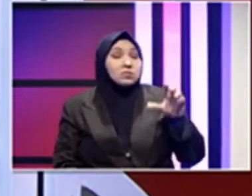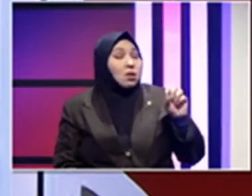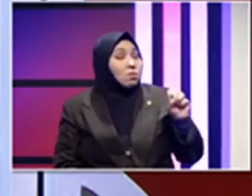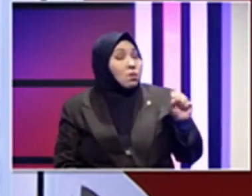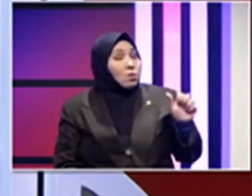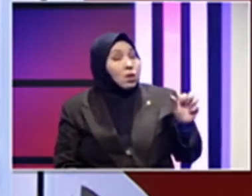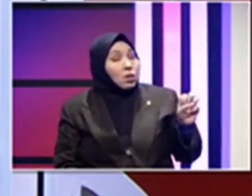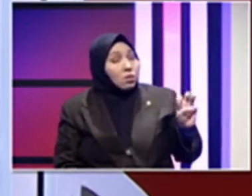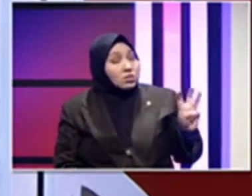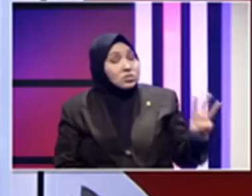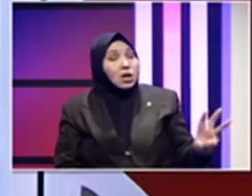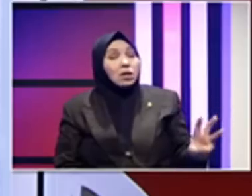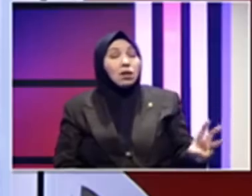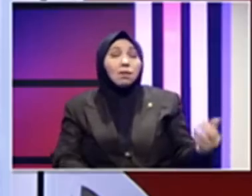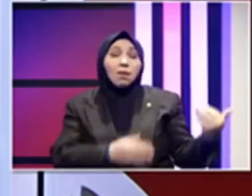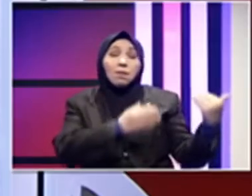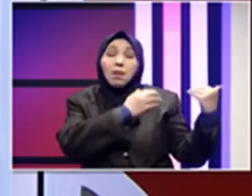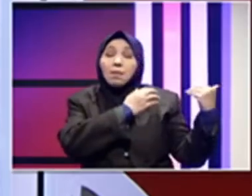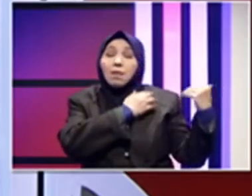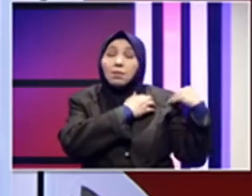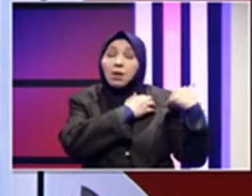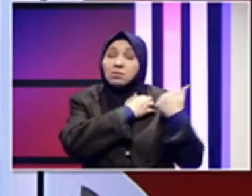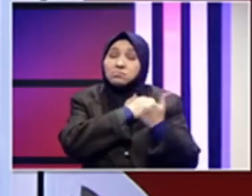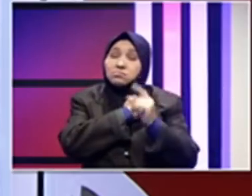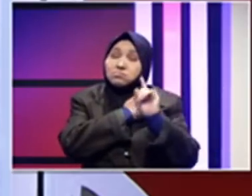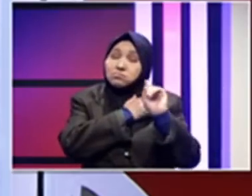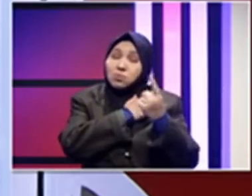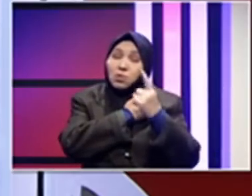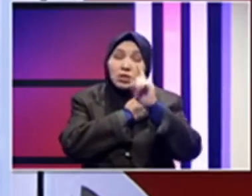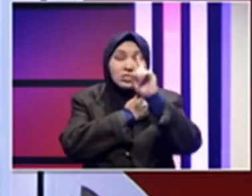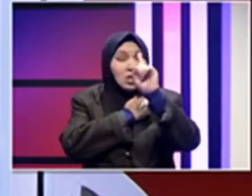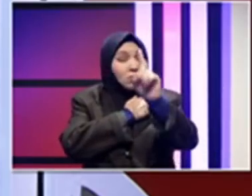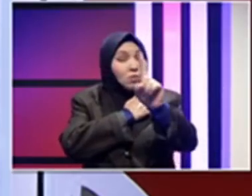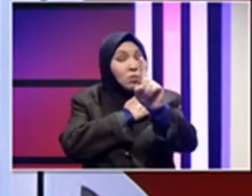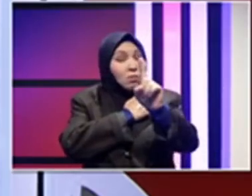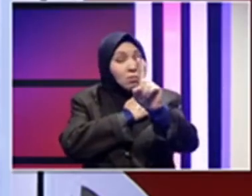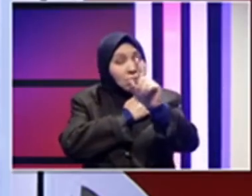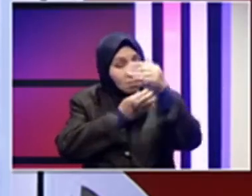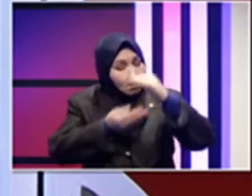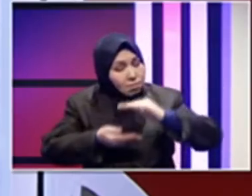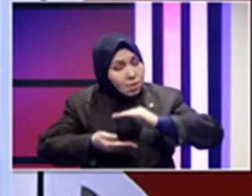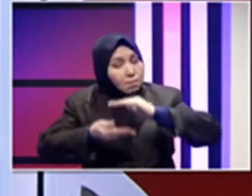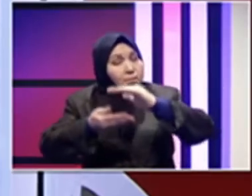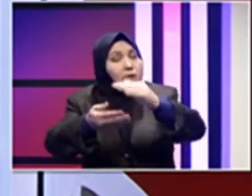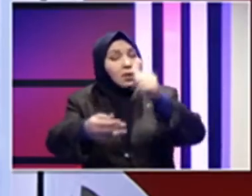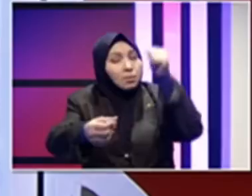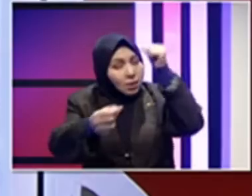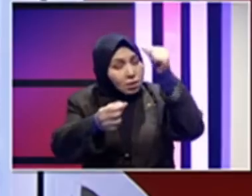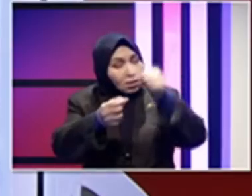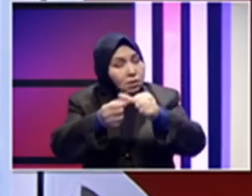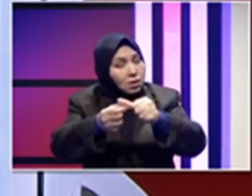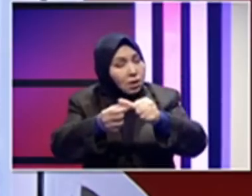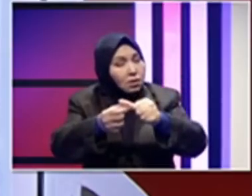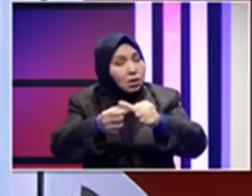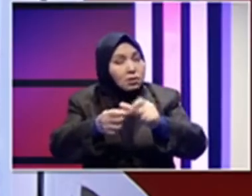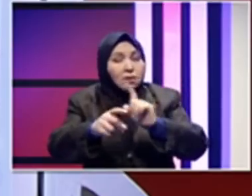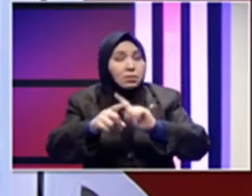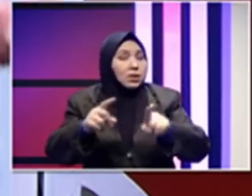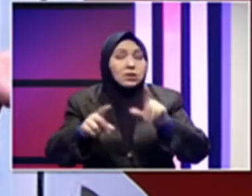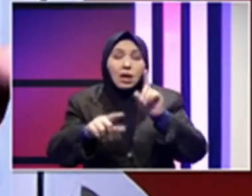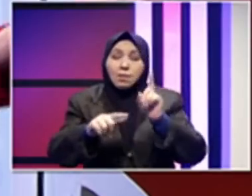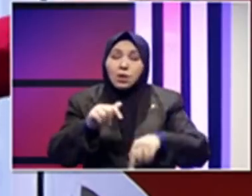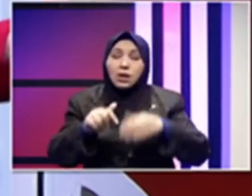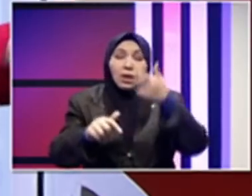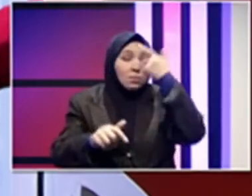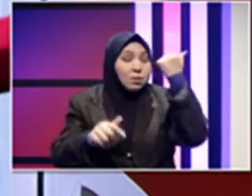wasallam berperanan hanya satu saja, in anta illa nadhir, pemberi peringatan tetapi tidak boleh menyebabkan orang nak dengar. Macam